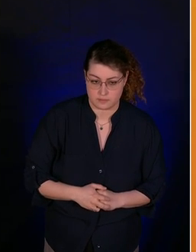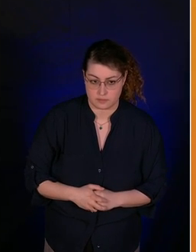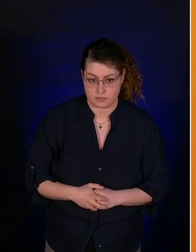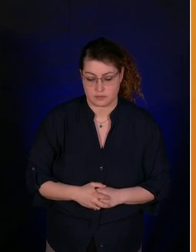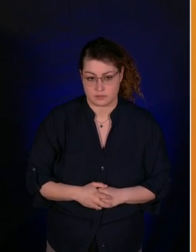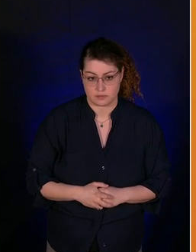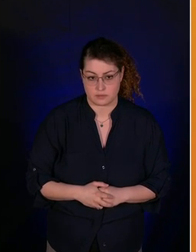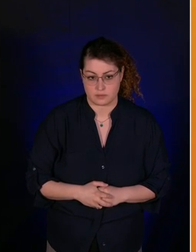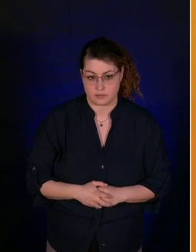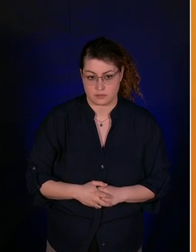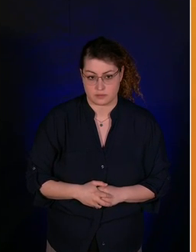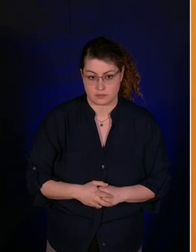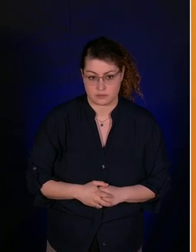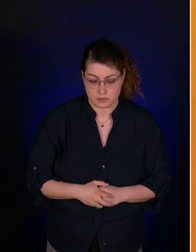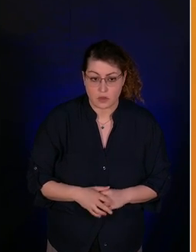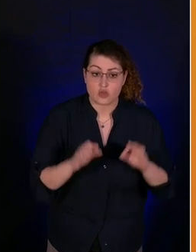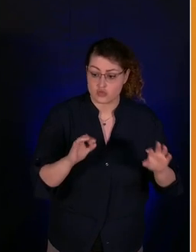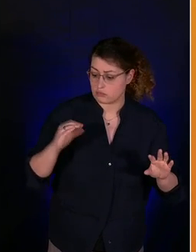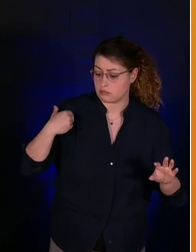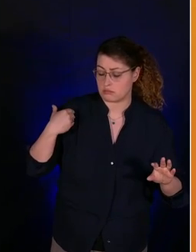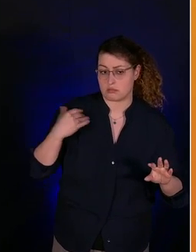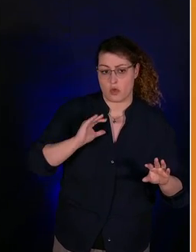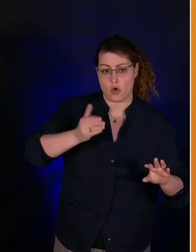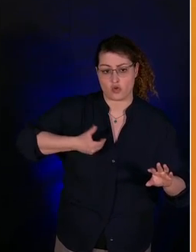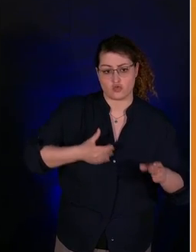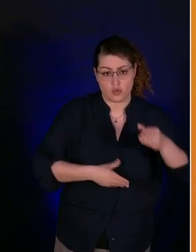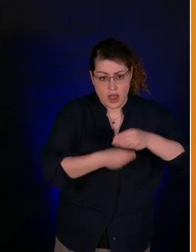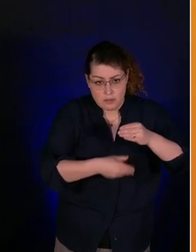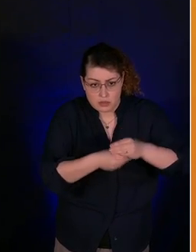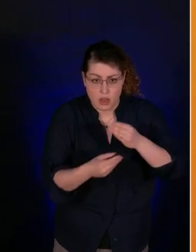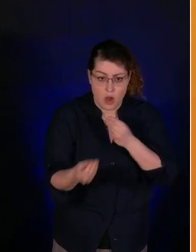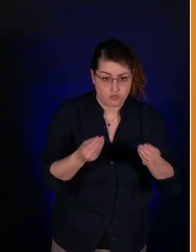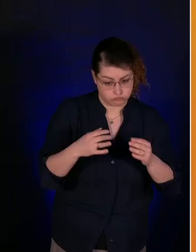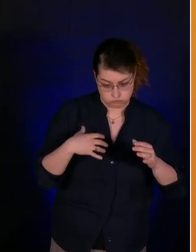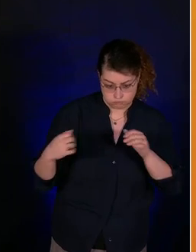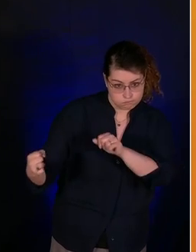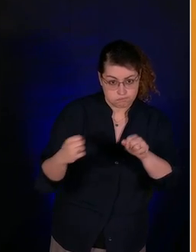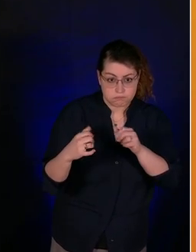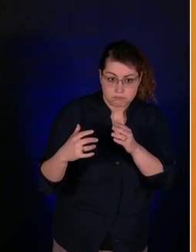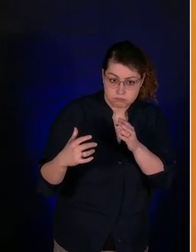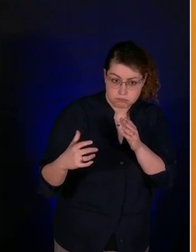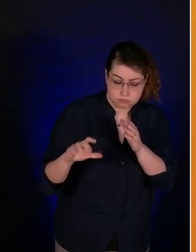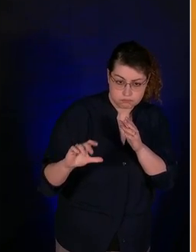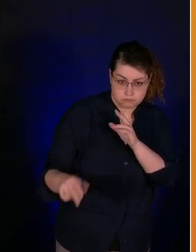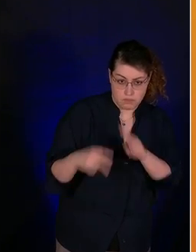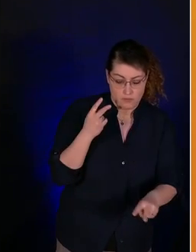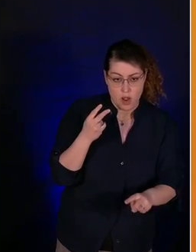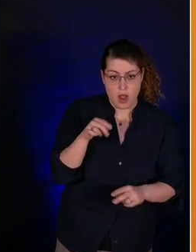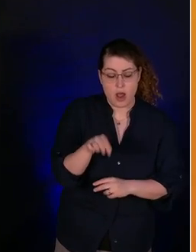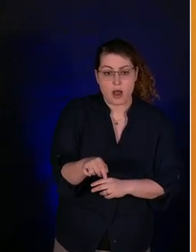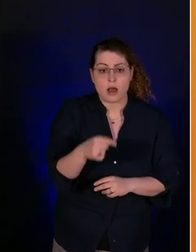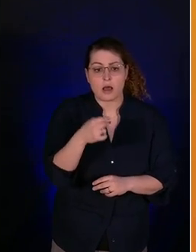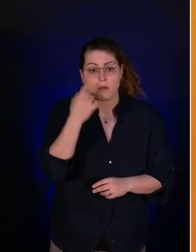Nous avons reçu soit des amendements, soit des contributions communes à tout le texte, qui portent notamment